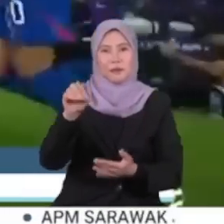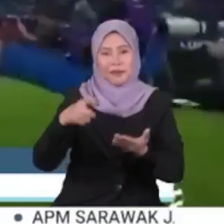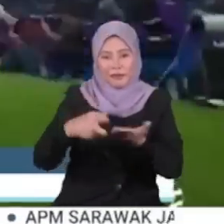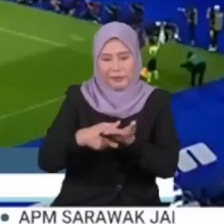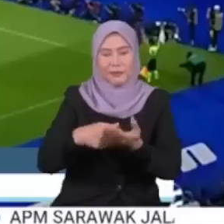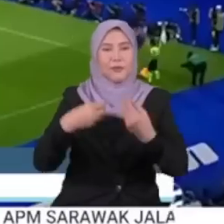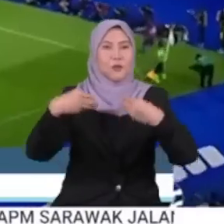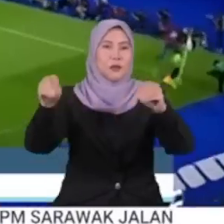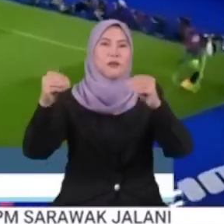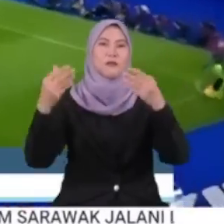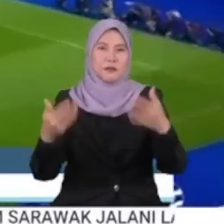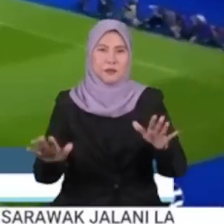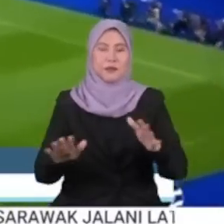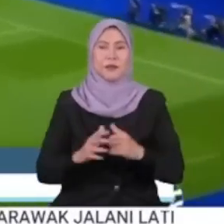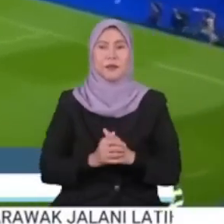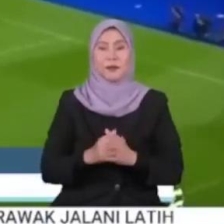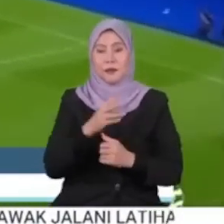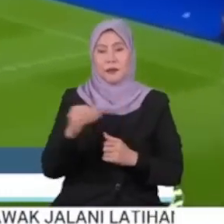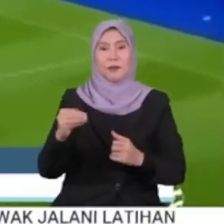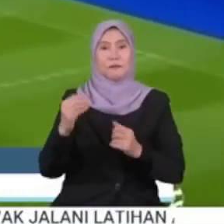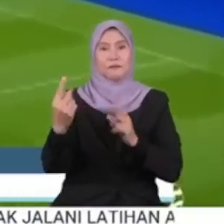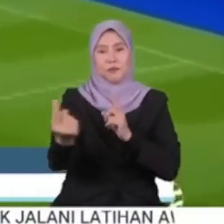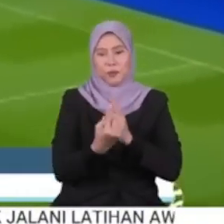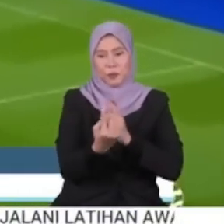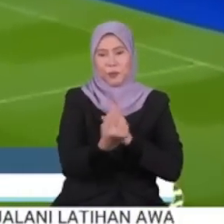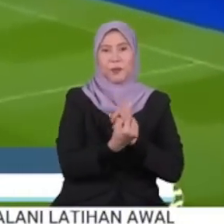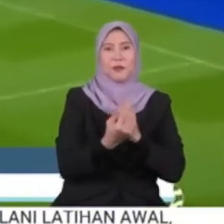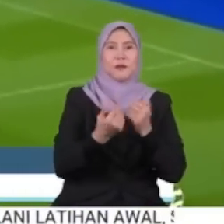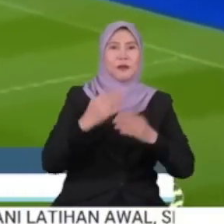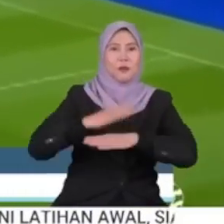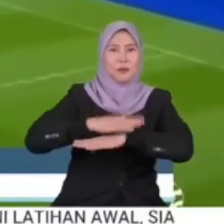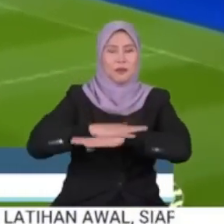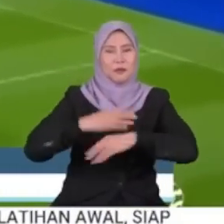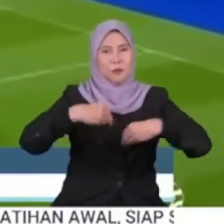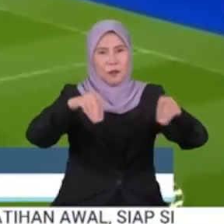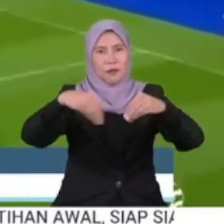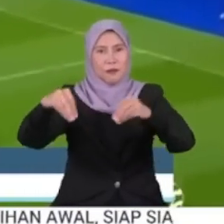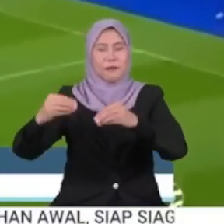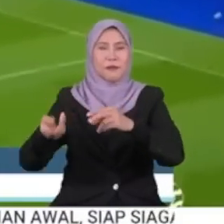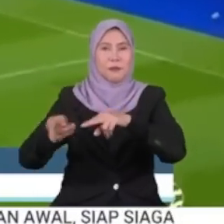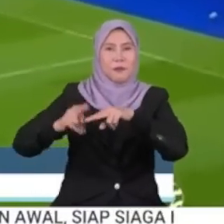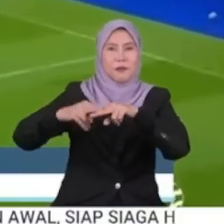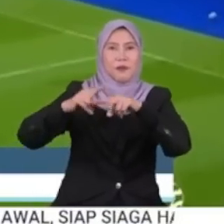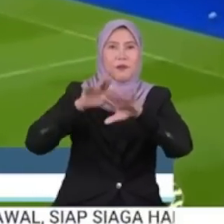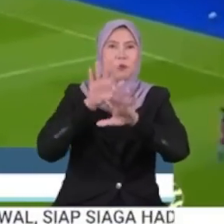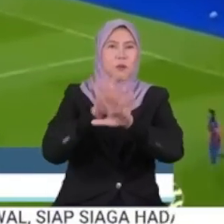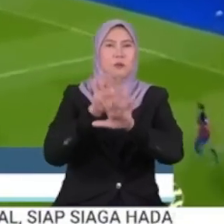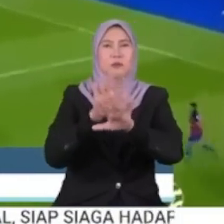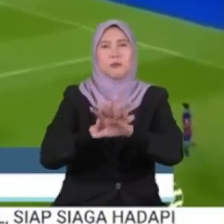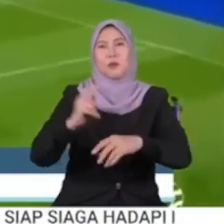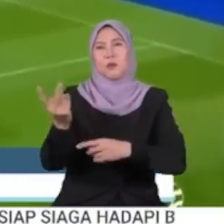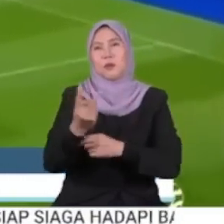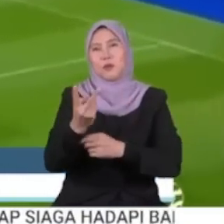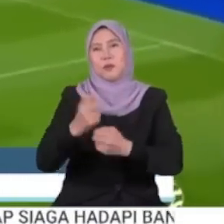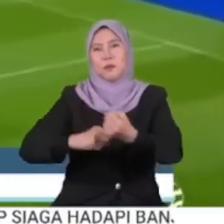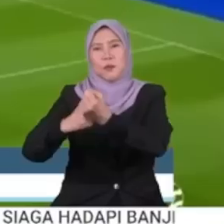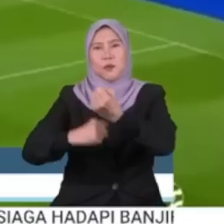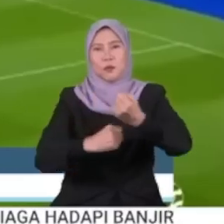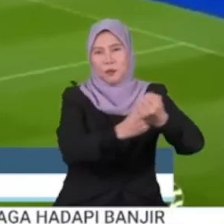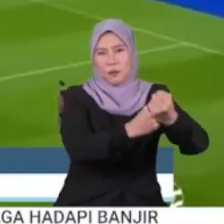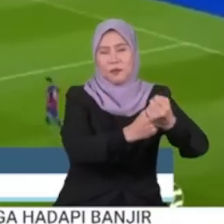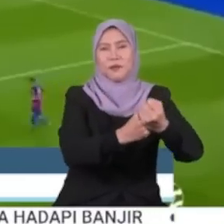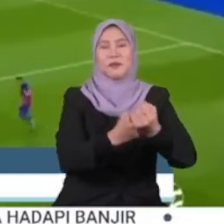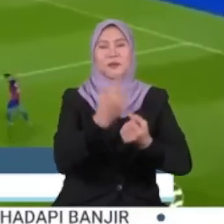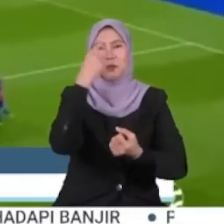terjual setakat ini. Manakala selebihnya secara fizikal dan jumlah itu dijangka akan terus meningkat dengan kebanjiran kedua-dua penyokong pasukan